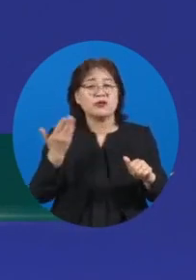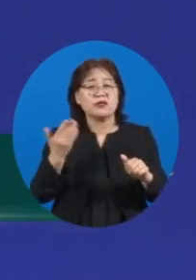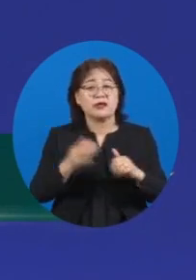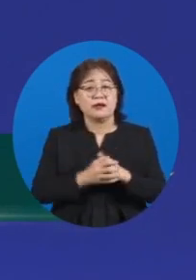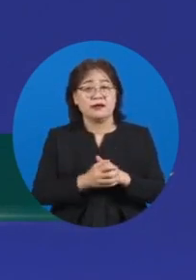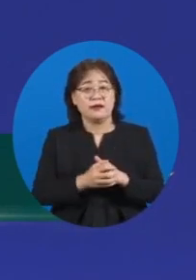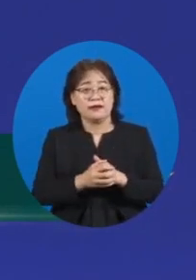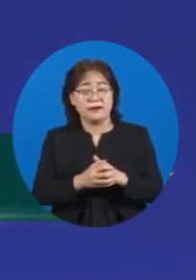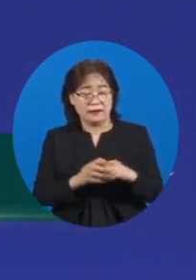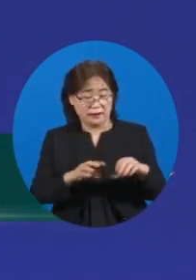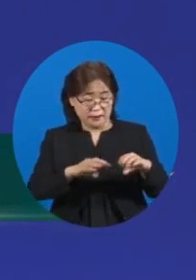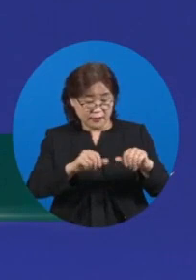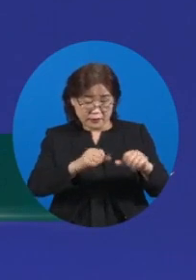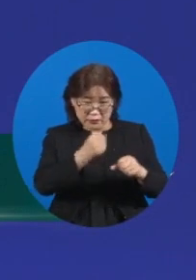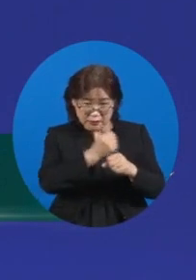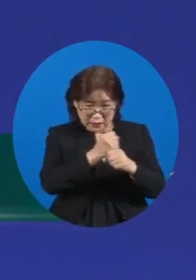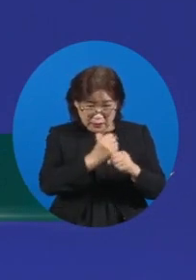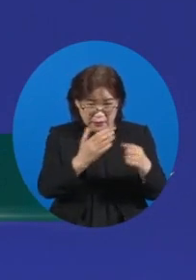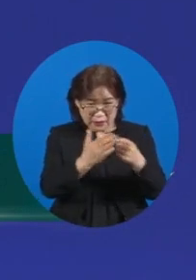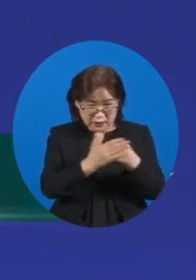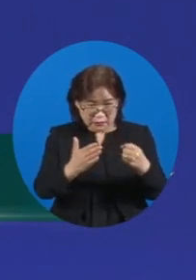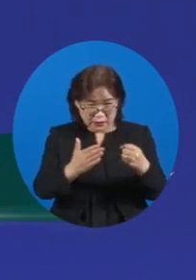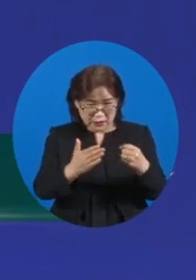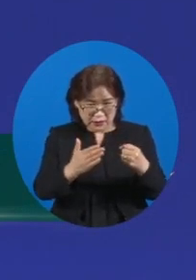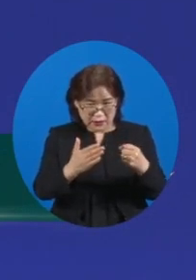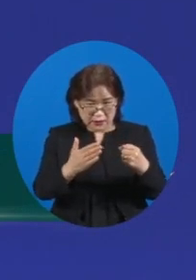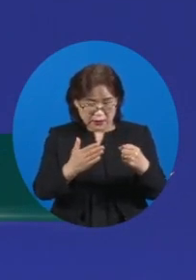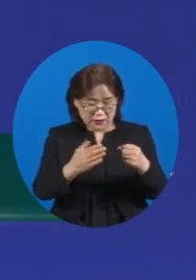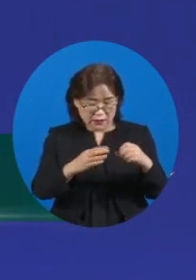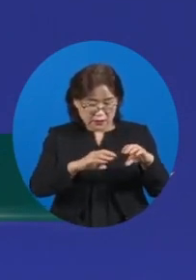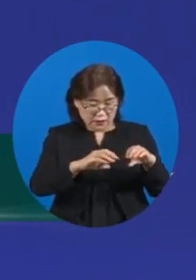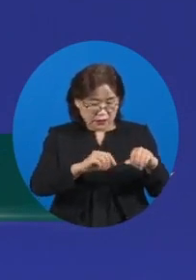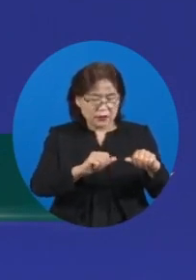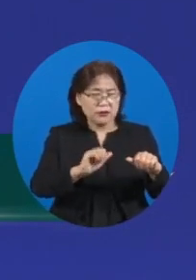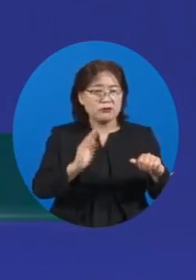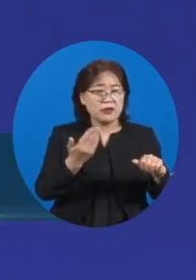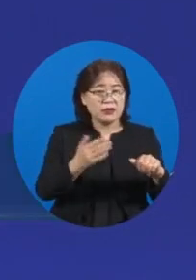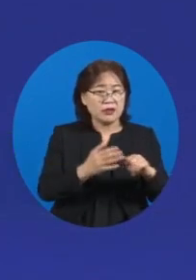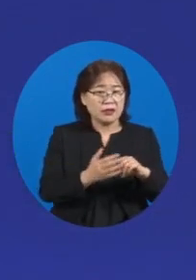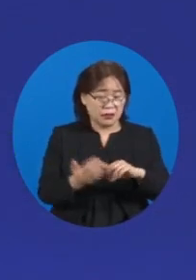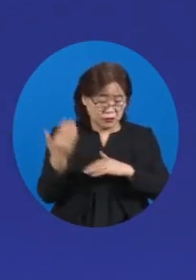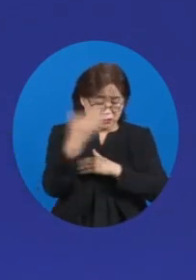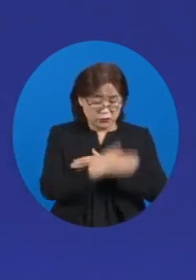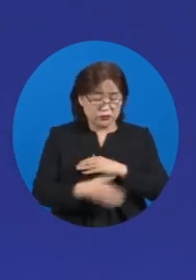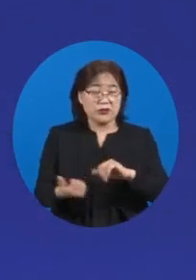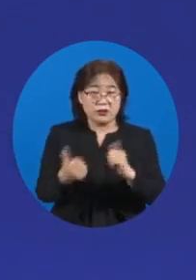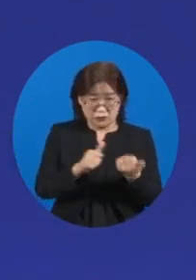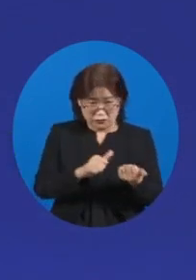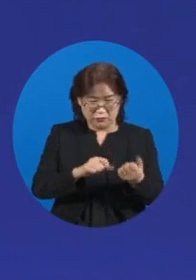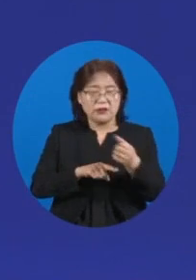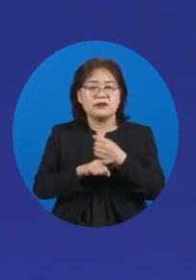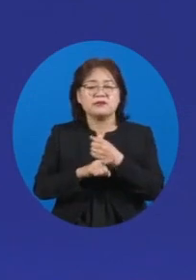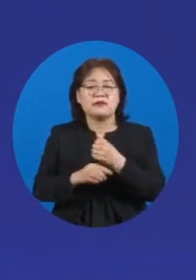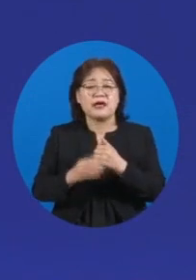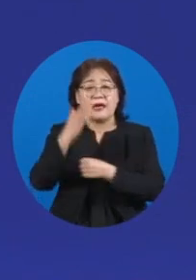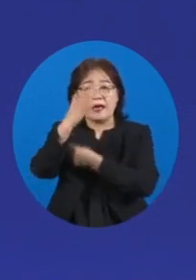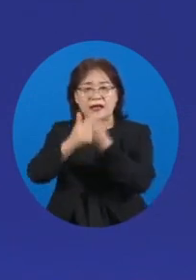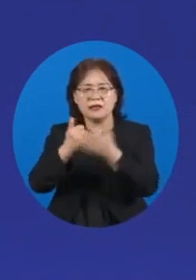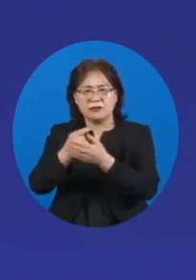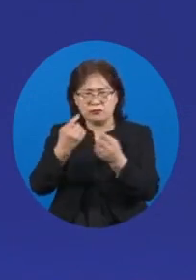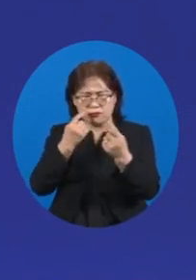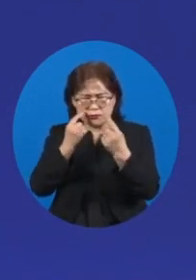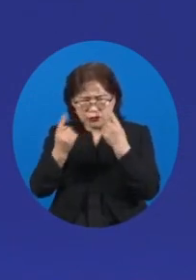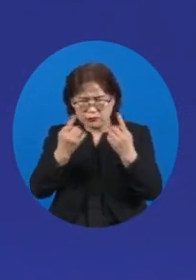너는 흙이니 흙으로 돌아가라 고 하는 이 말씀은 육체의 죽음을 의미합니다 하나님은 분명히 이렇게